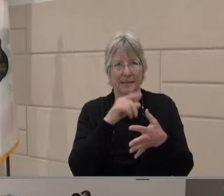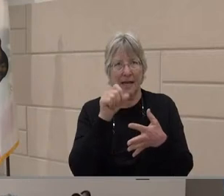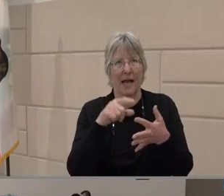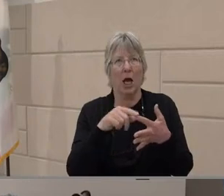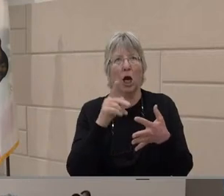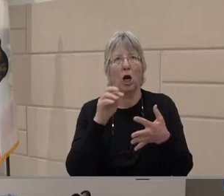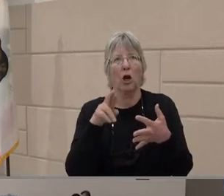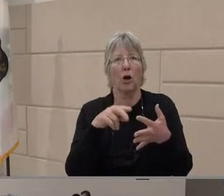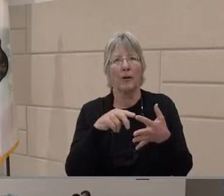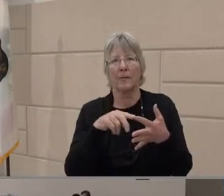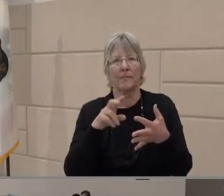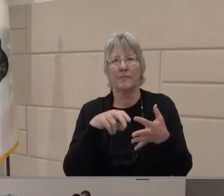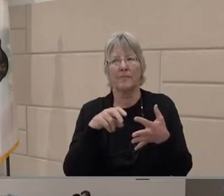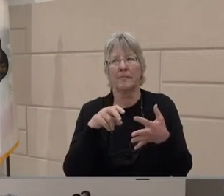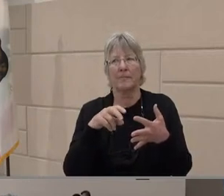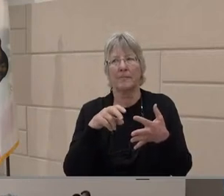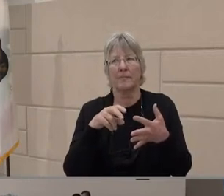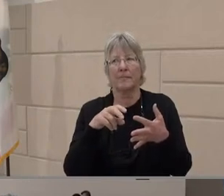គ្រប់គ្រង